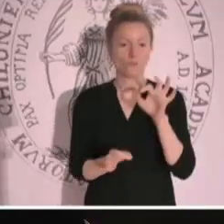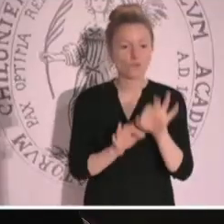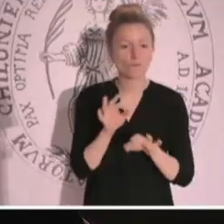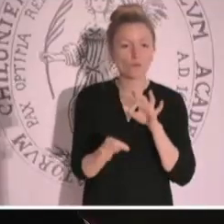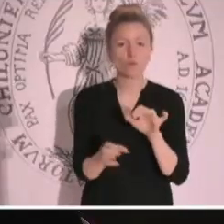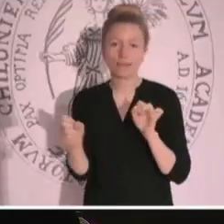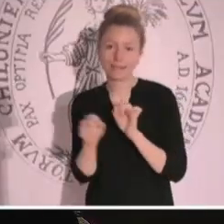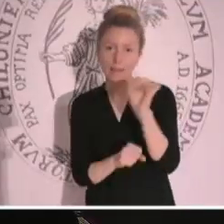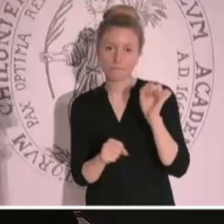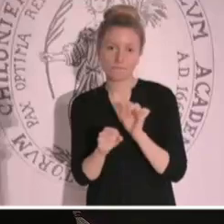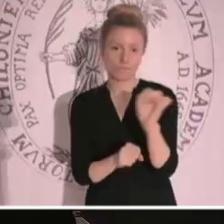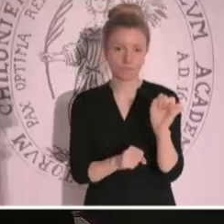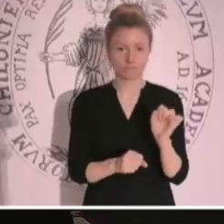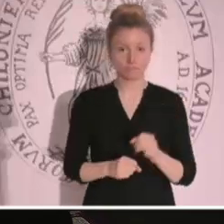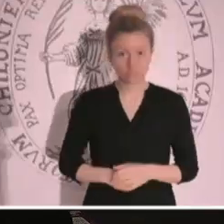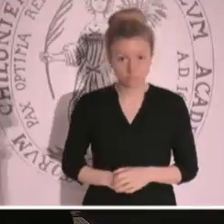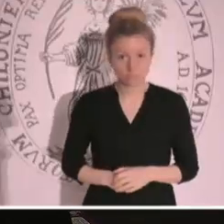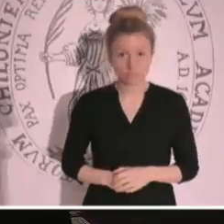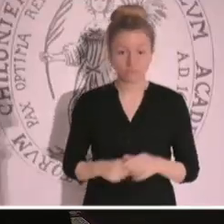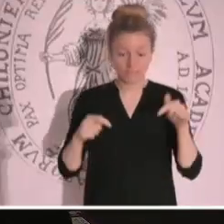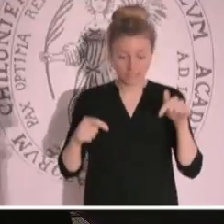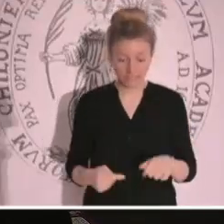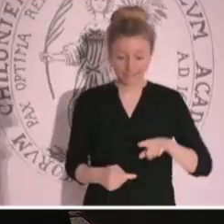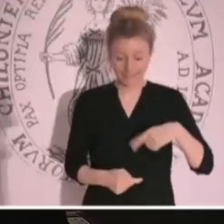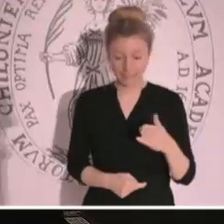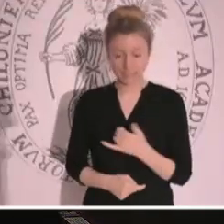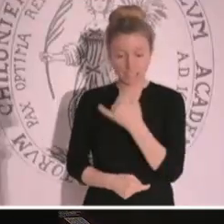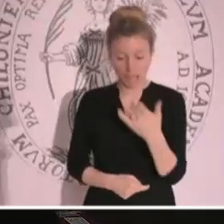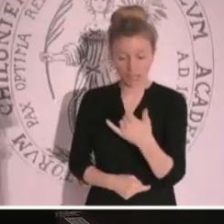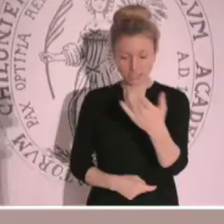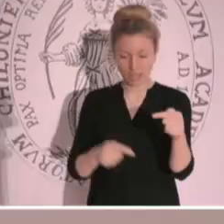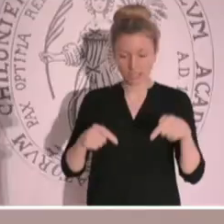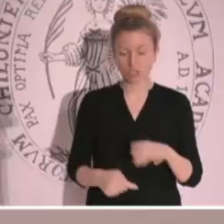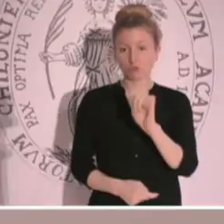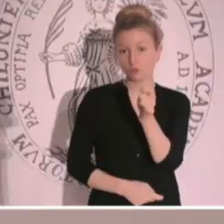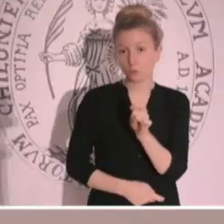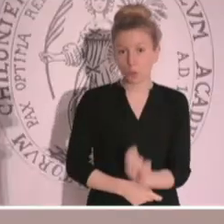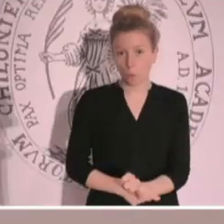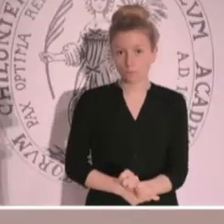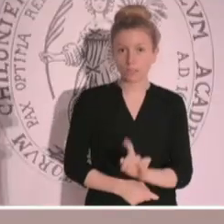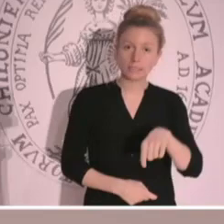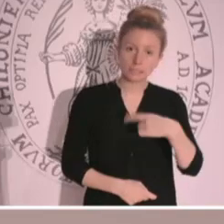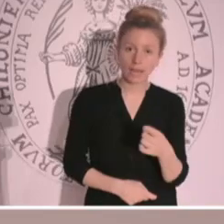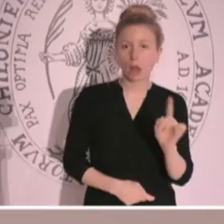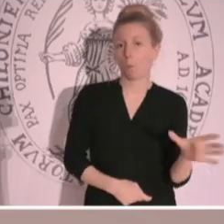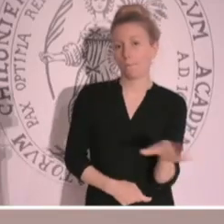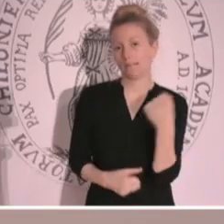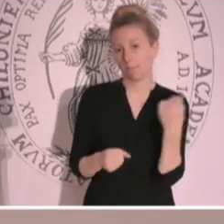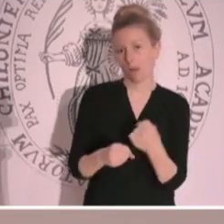die ihr hier an der Uni bringt, zu euren Jahren und sorgt dafür, dass die Uni sich euren Bedürfnissen